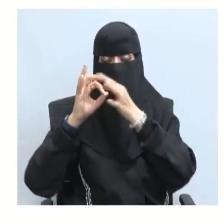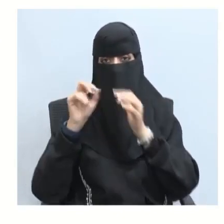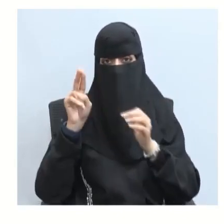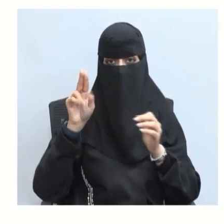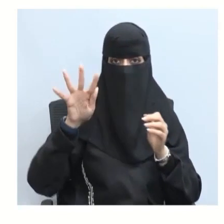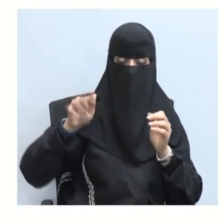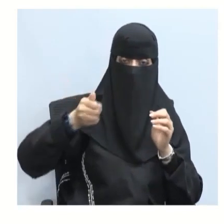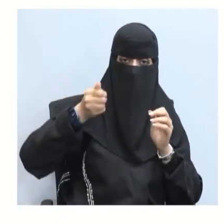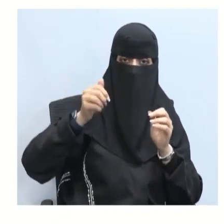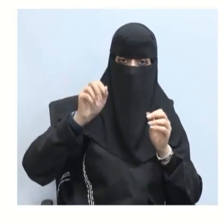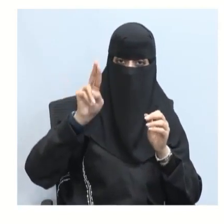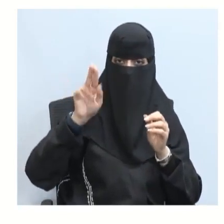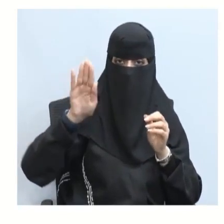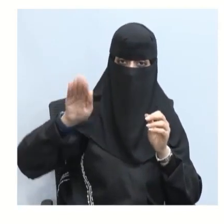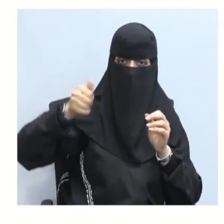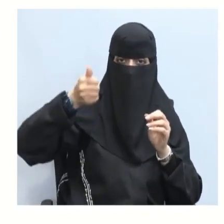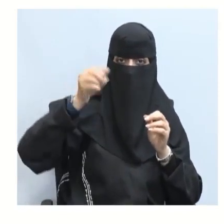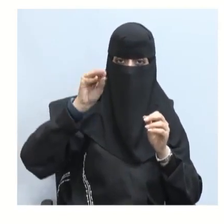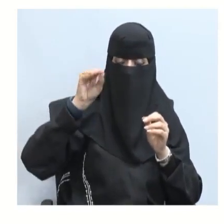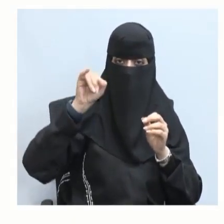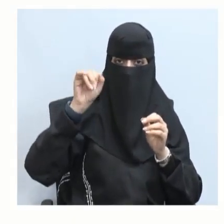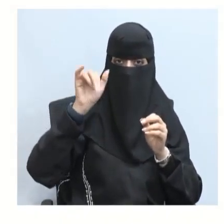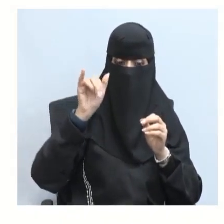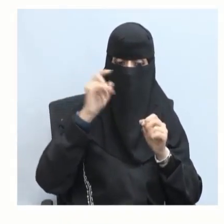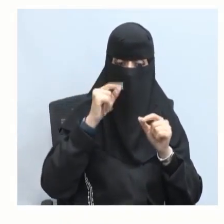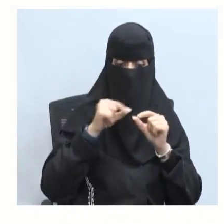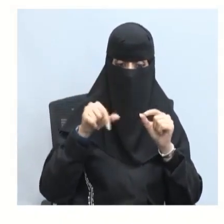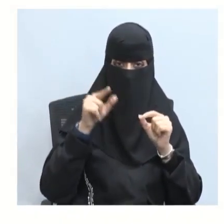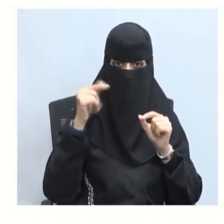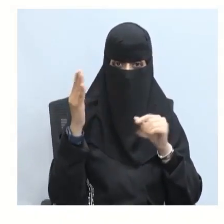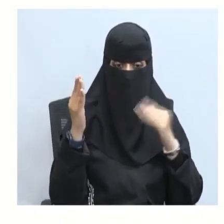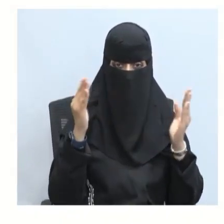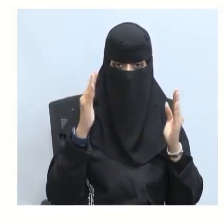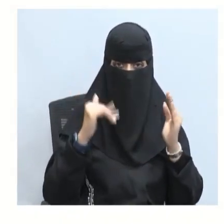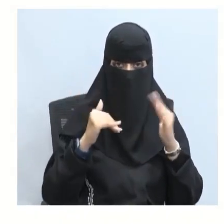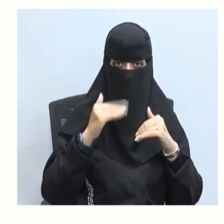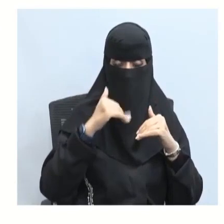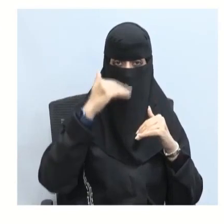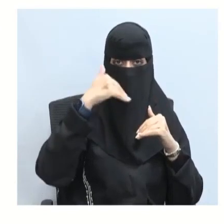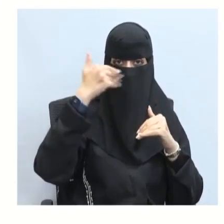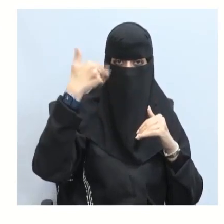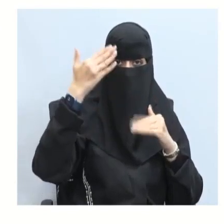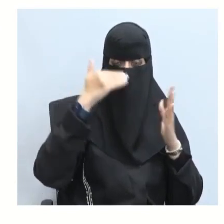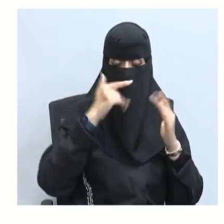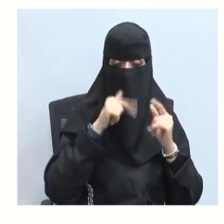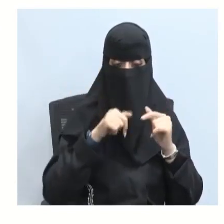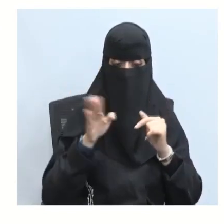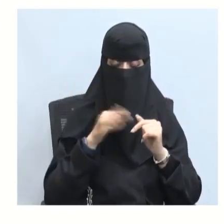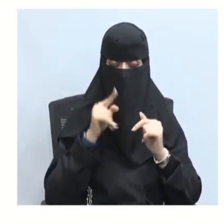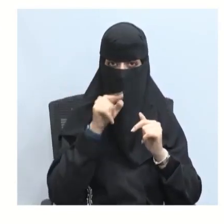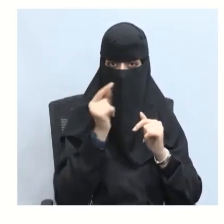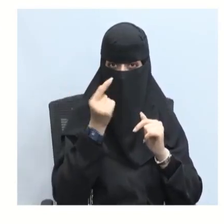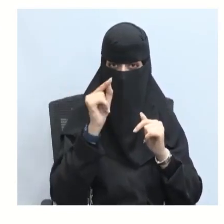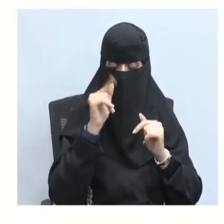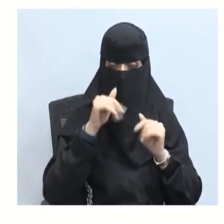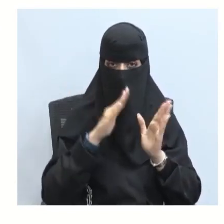لاحظ هنا في الجهات الاربعه لاحظ فلناخذ مثلا مثال عليها هنا هذه الذره